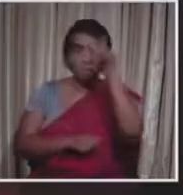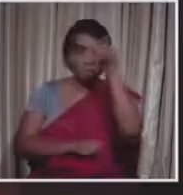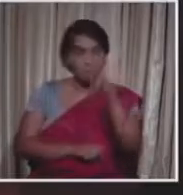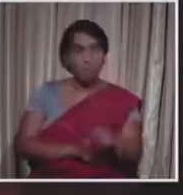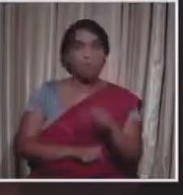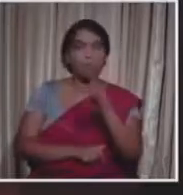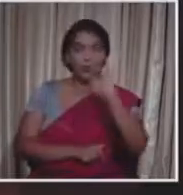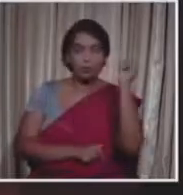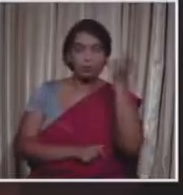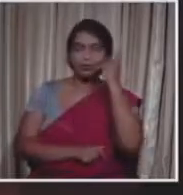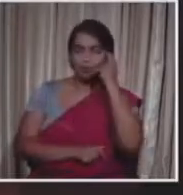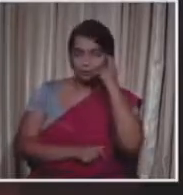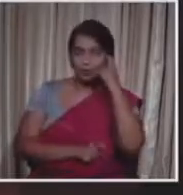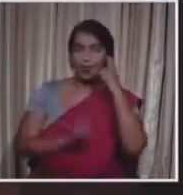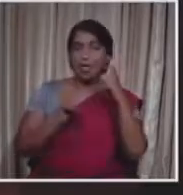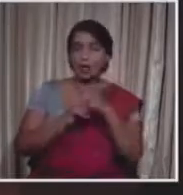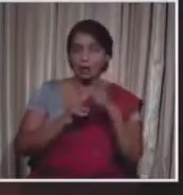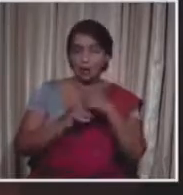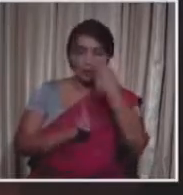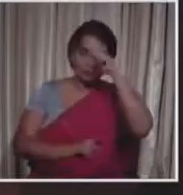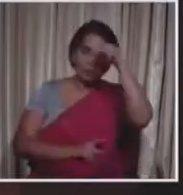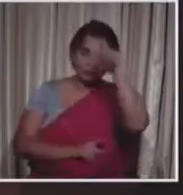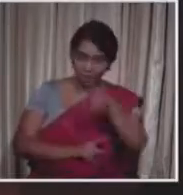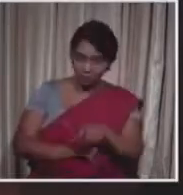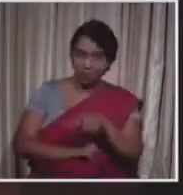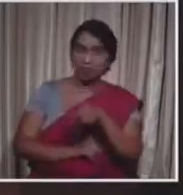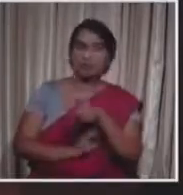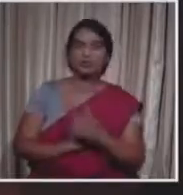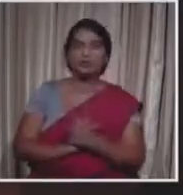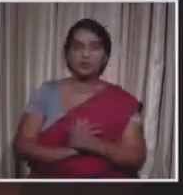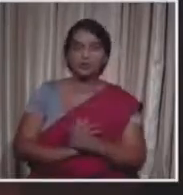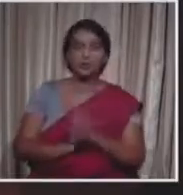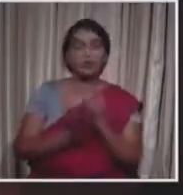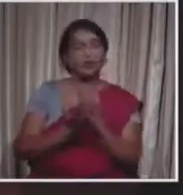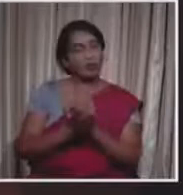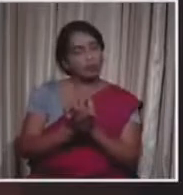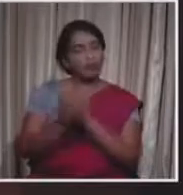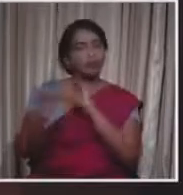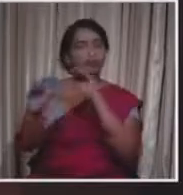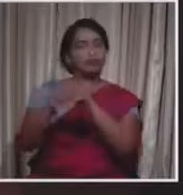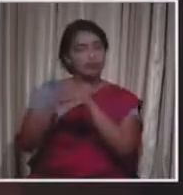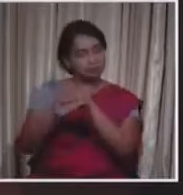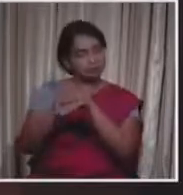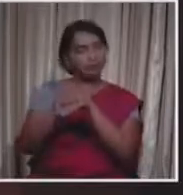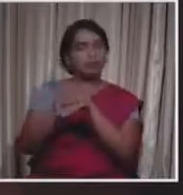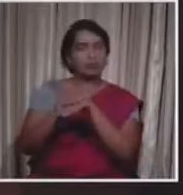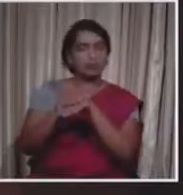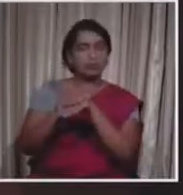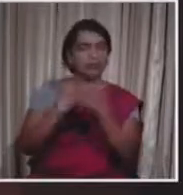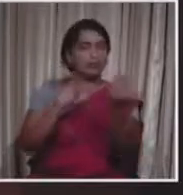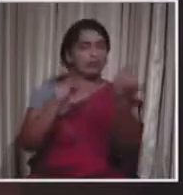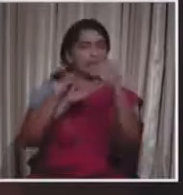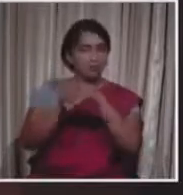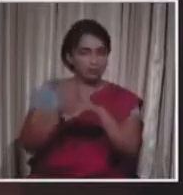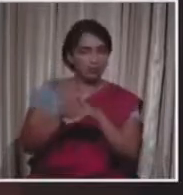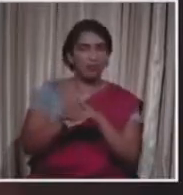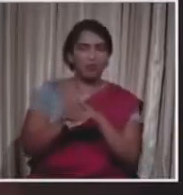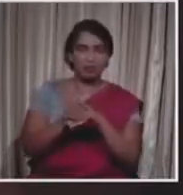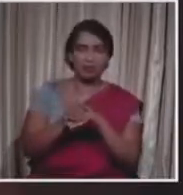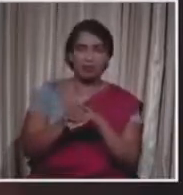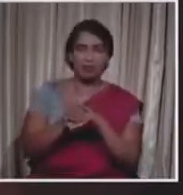හැටියට ප්‍රචලිත දල සලහ පෙරුම් මැතිතුමා පොහොට්ටු පක්ෂේ නියෝජනය වෙමින් ඉදිරිපත් වෙනකොට